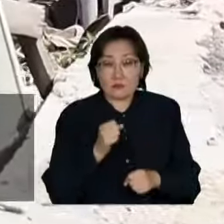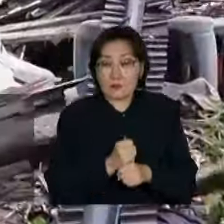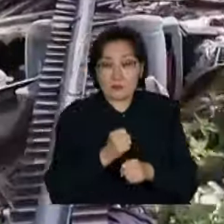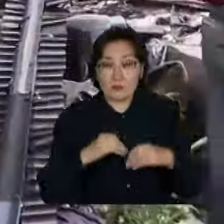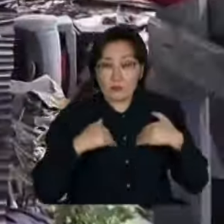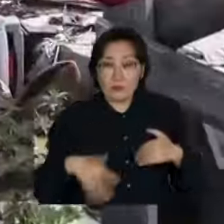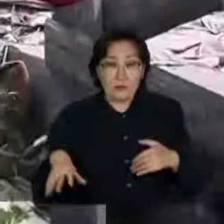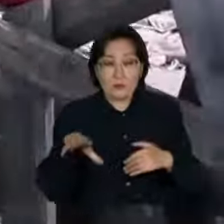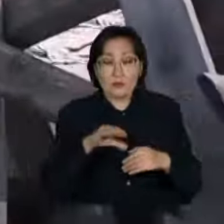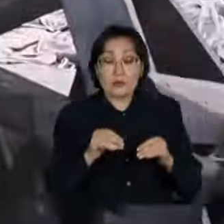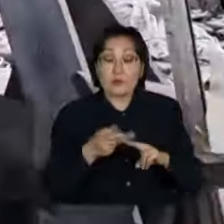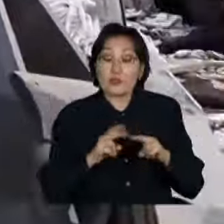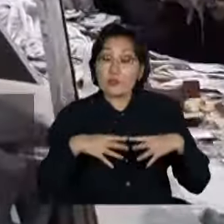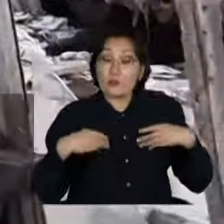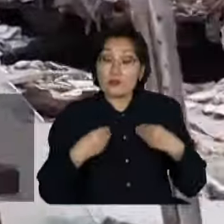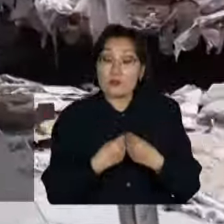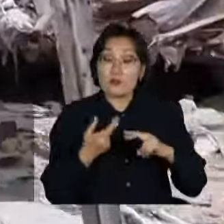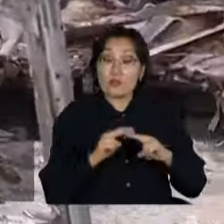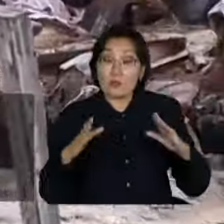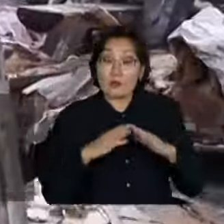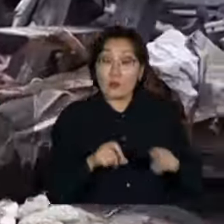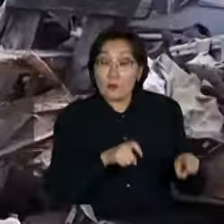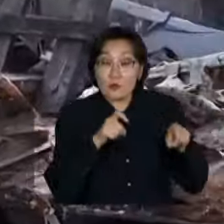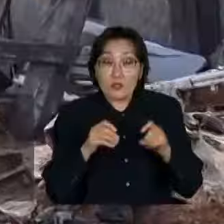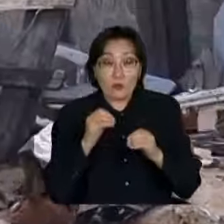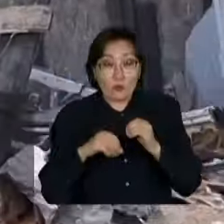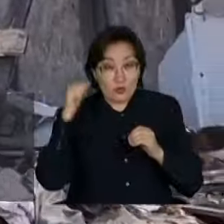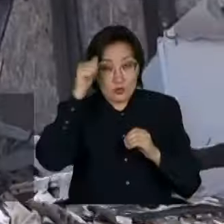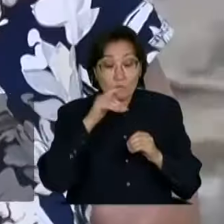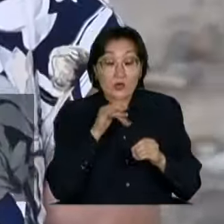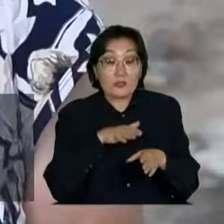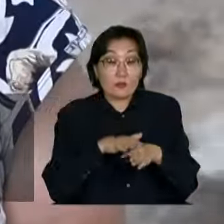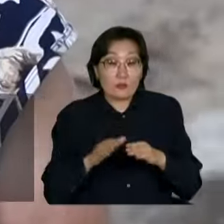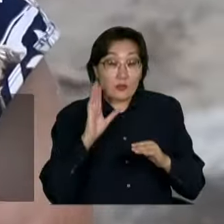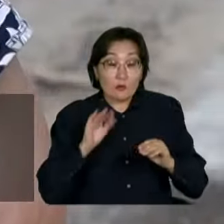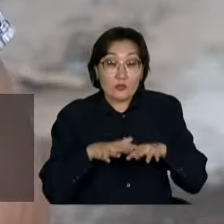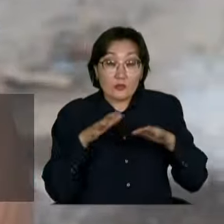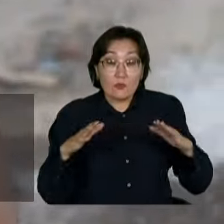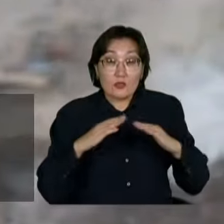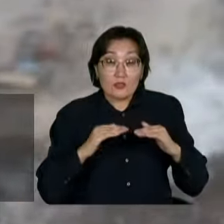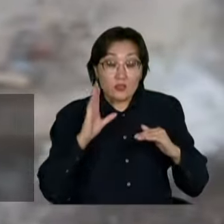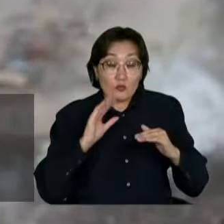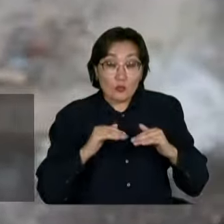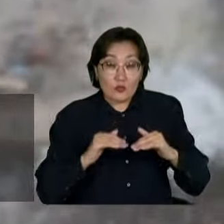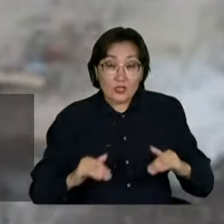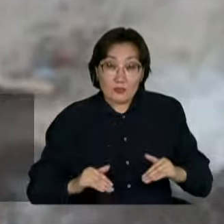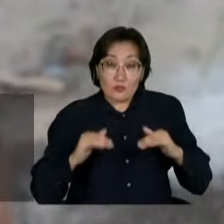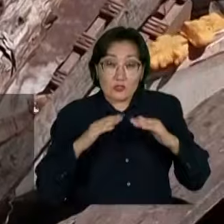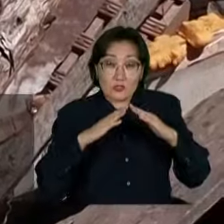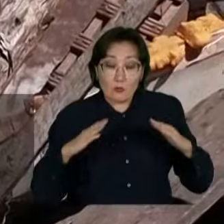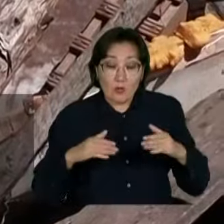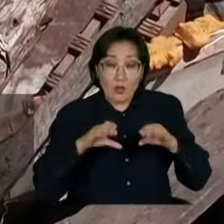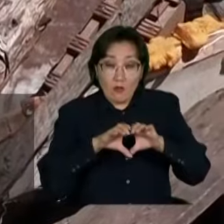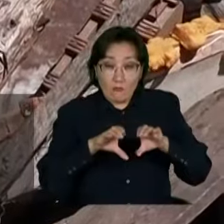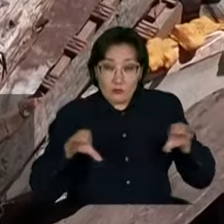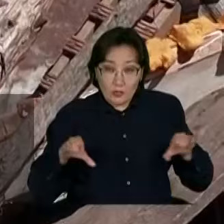всем. Чурсиндер отбасының бұл баспанаға қоныстанғанына 10 жыл ғана болған. Тасқын кезінде су деңгейі шатырға дейін көтеріліп, үйдің іргетасының